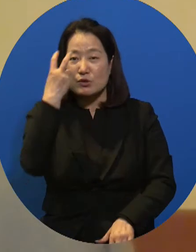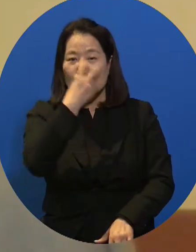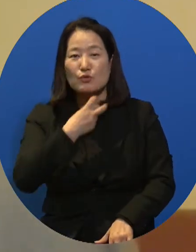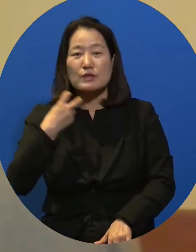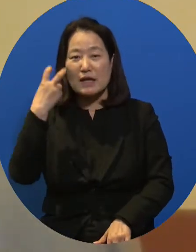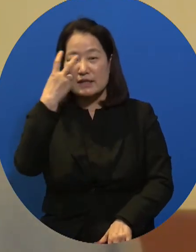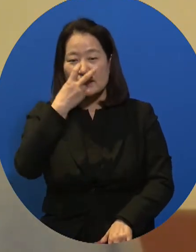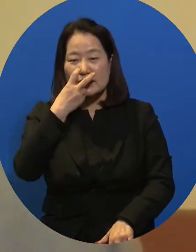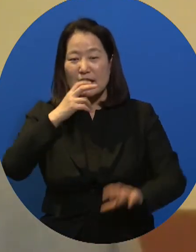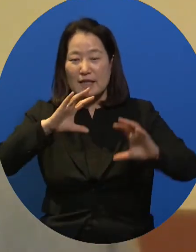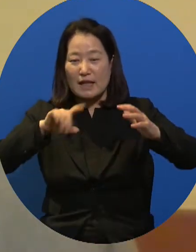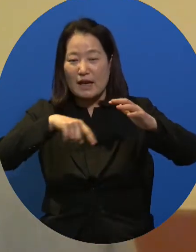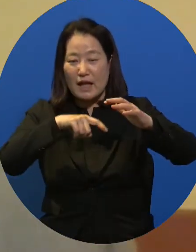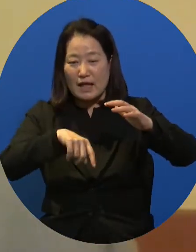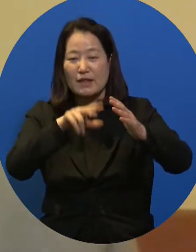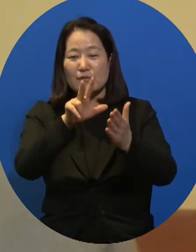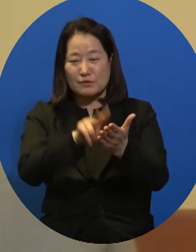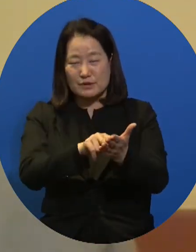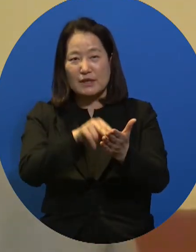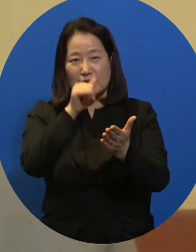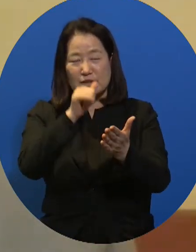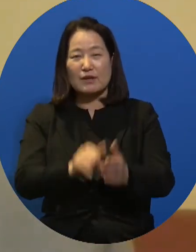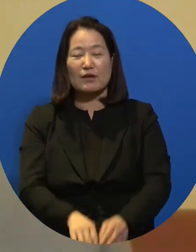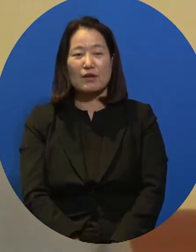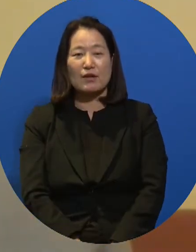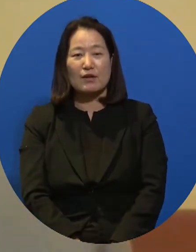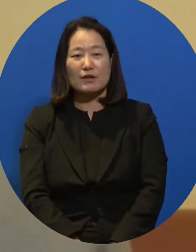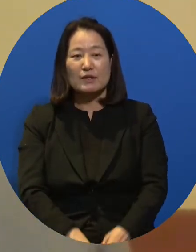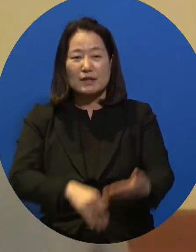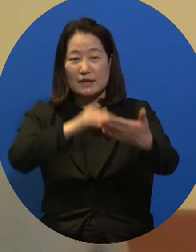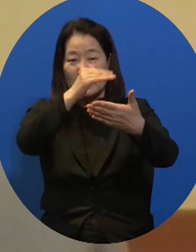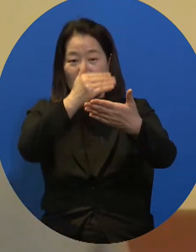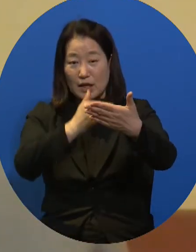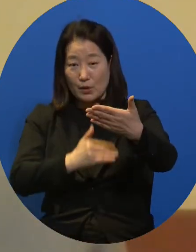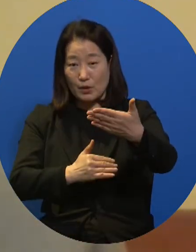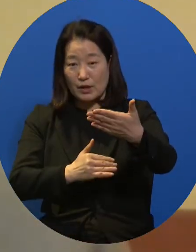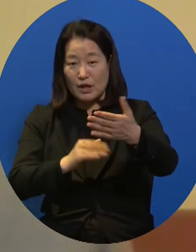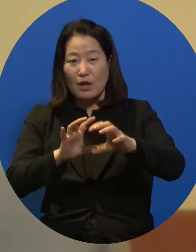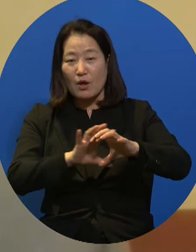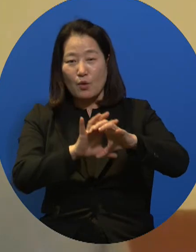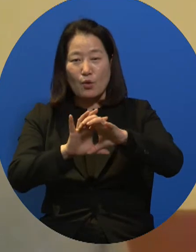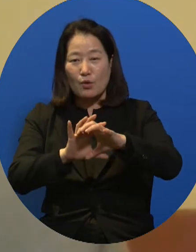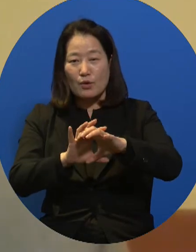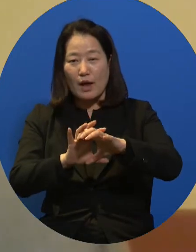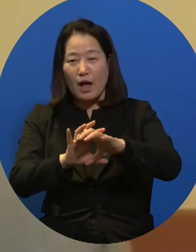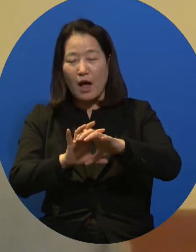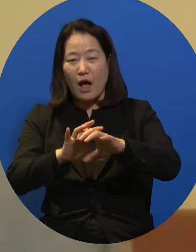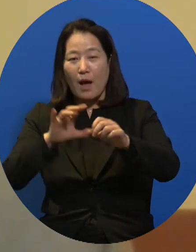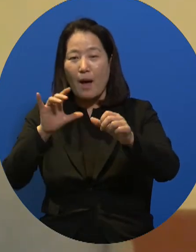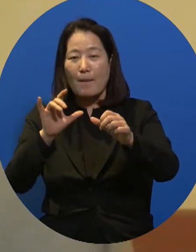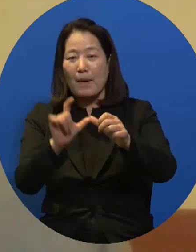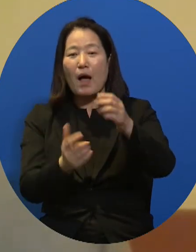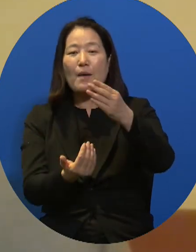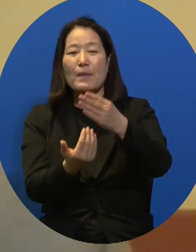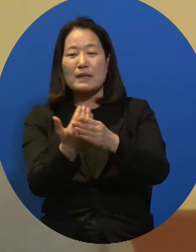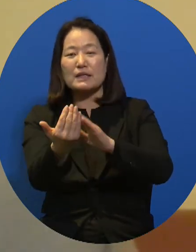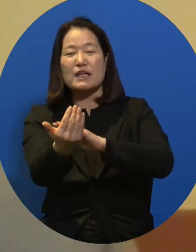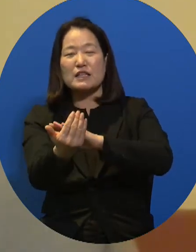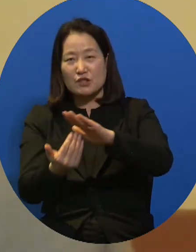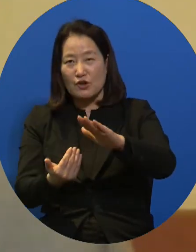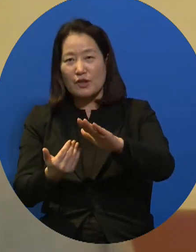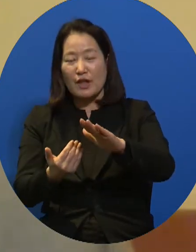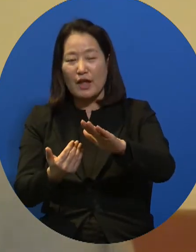것이라고 말씀을 드리겠고 이러한 내용이 팬데믹 초반에 밝혀지게 되었습니다.